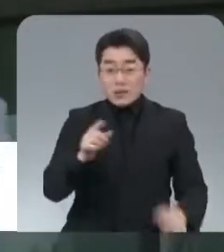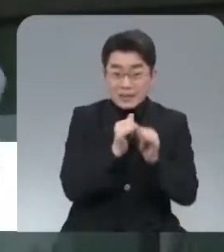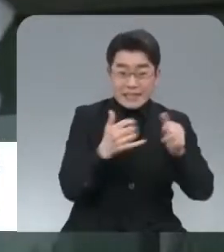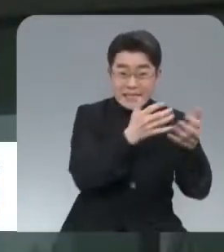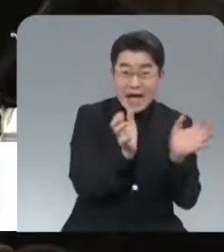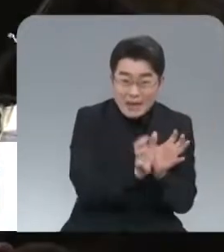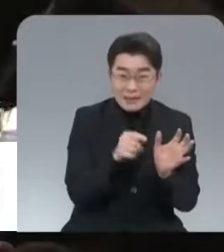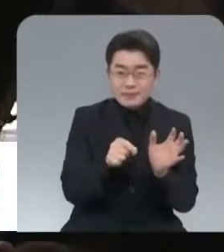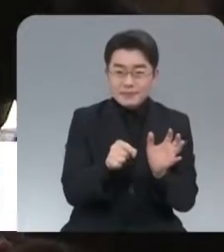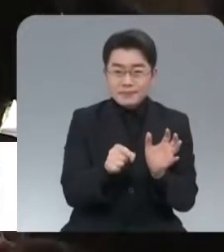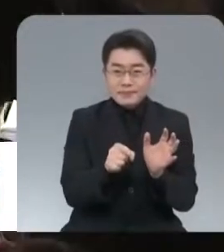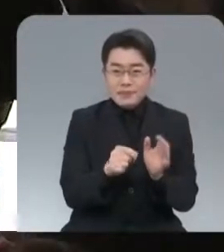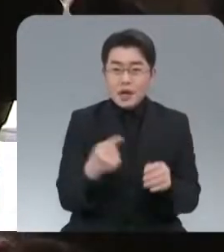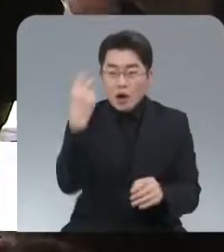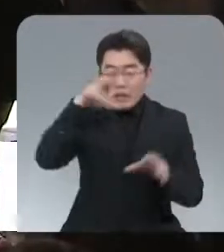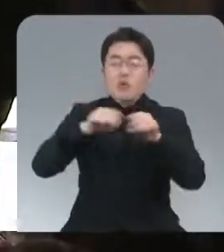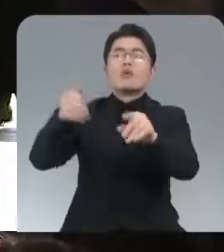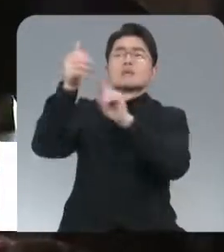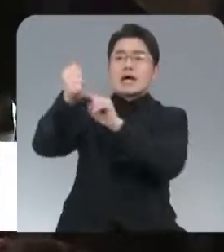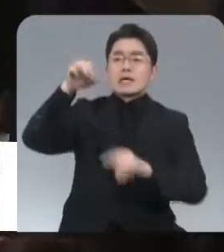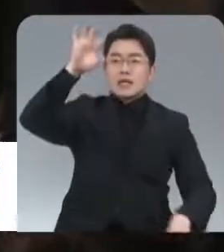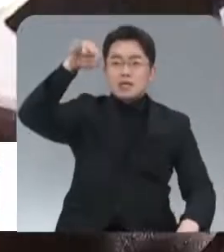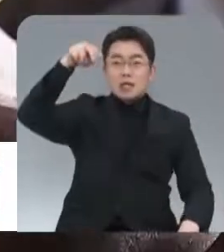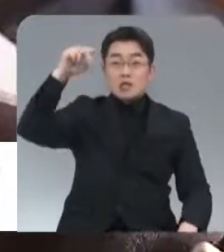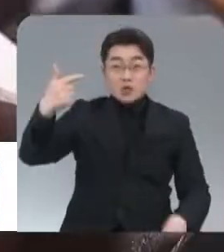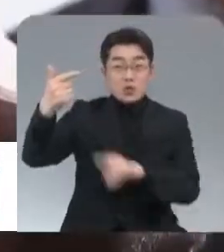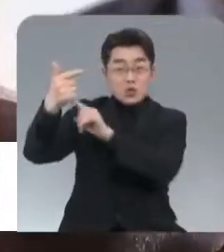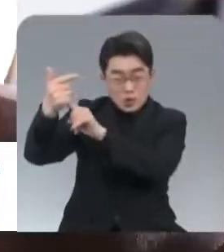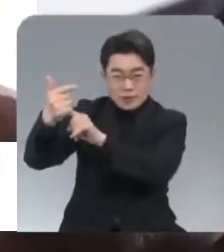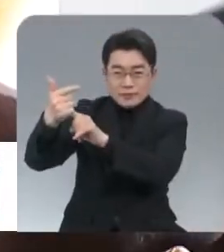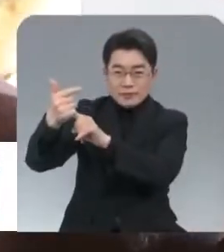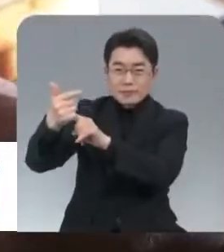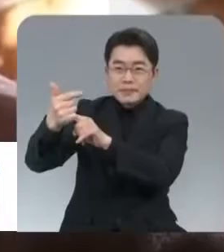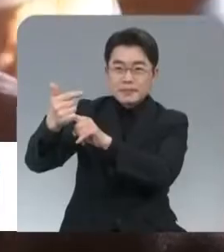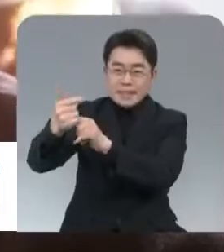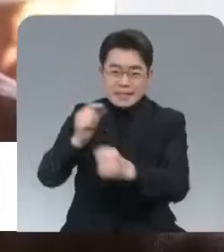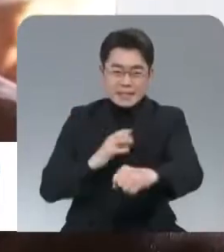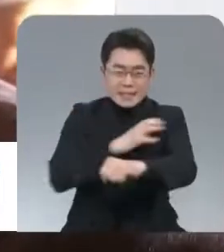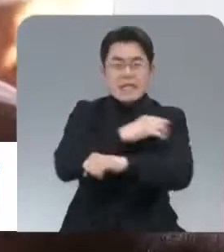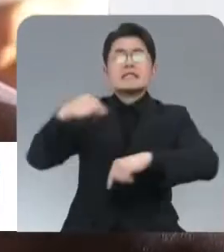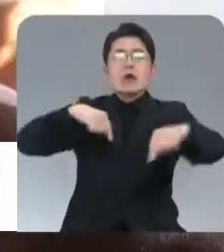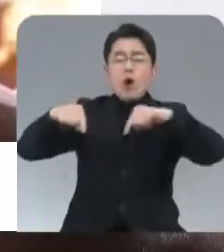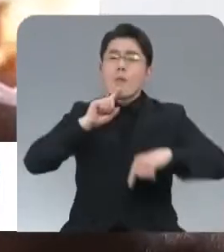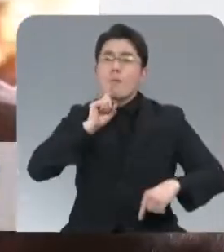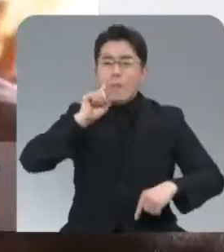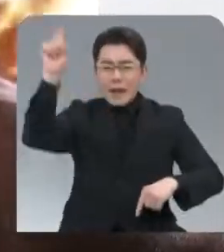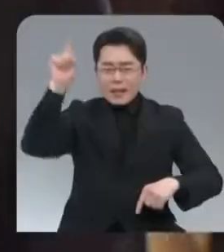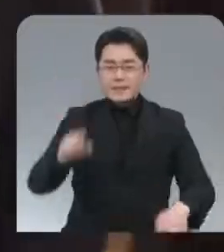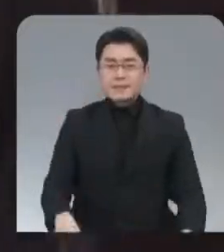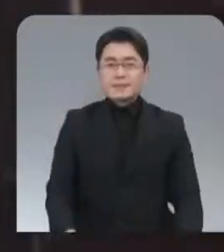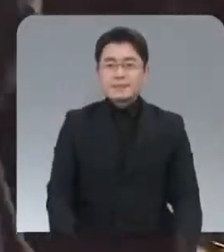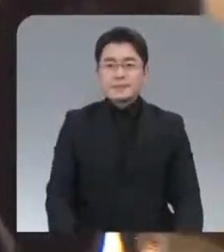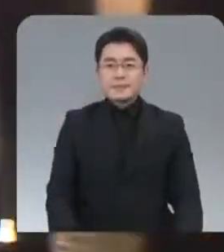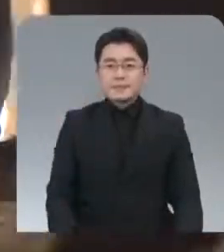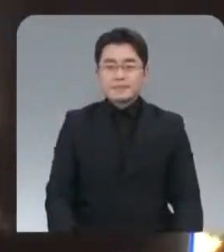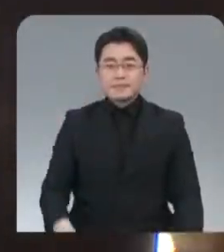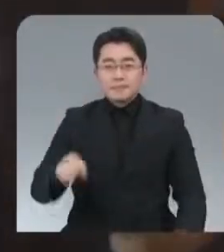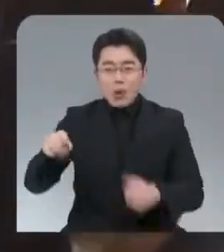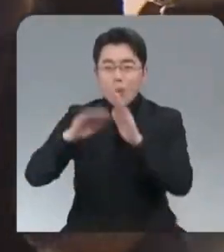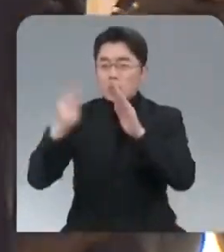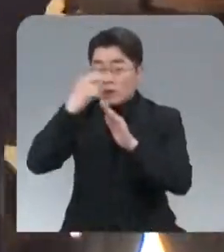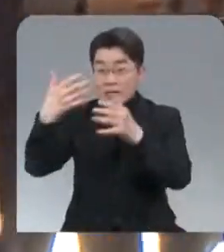당시 검찰총장이 던 윤석렬 국민의 임대 천 후보를 공수 처의 고발했습니다 직권 남용과